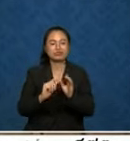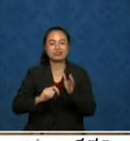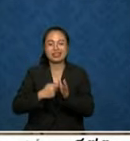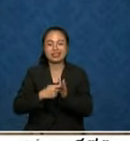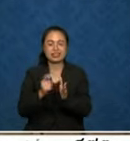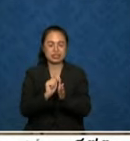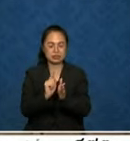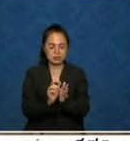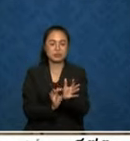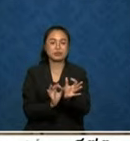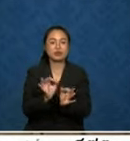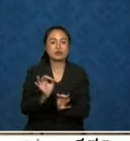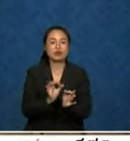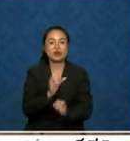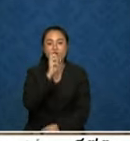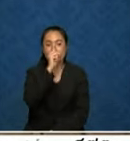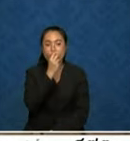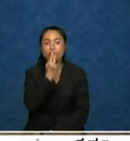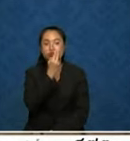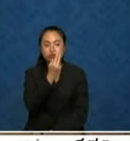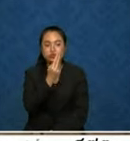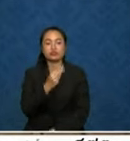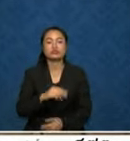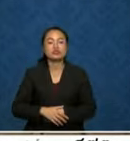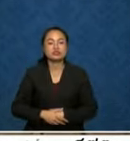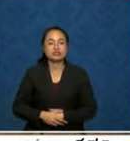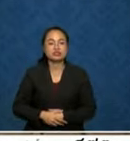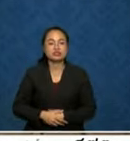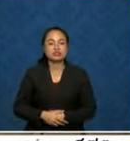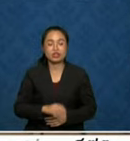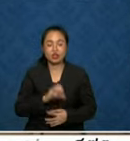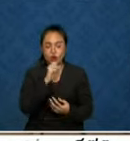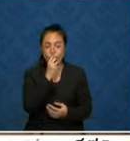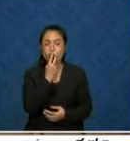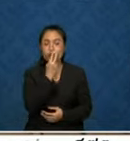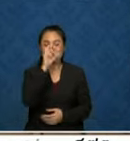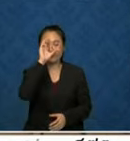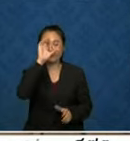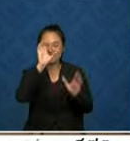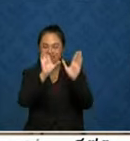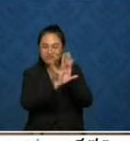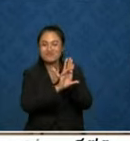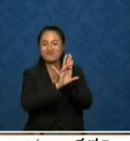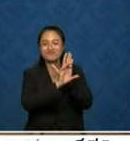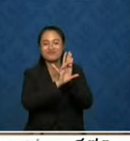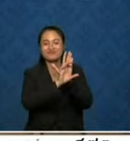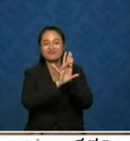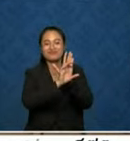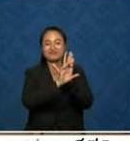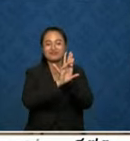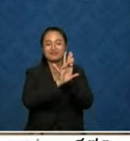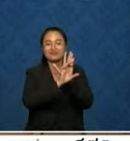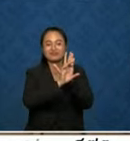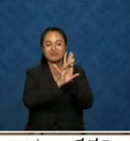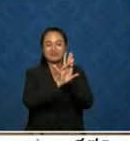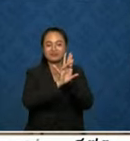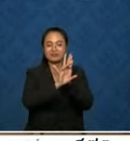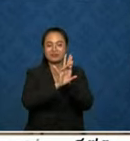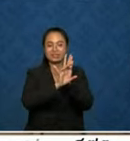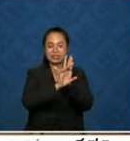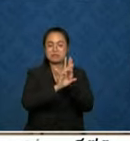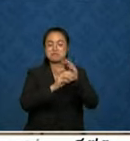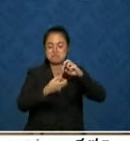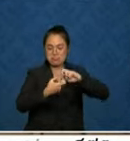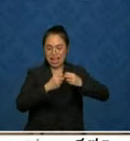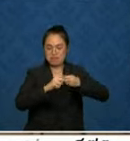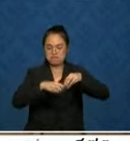จะทำไดอะแกรมให้ดูนะครับท่านประธานลองดูที่หน้าจอนะครับกรณีที่มีเกิดแชร์ลูก